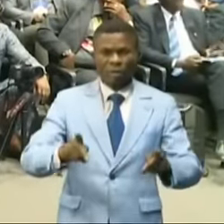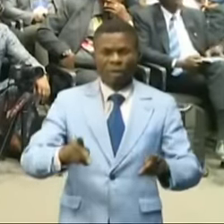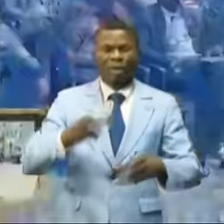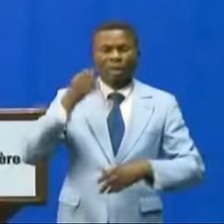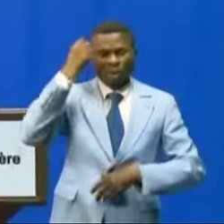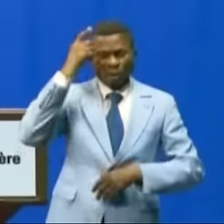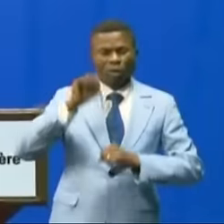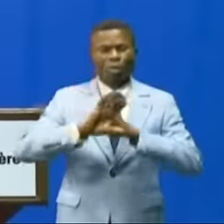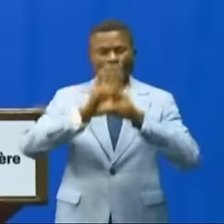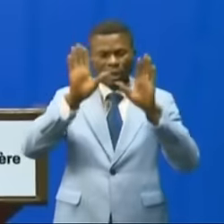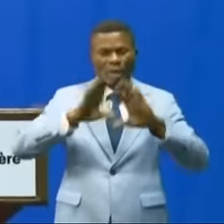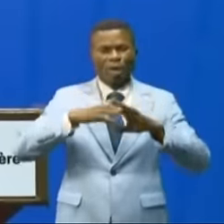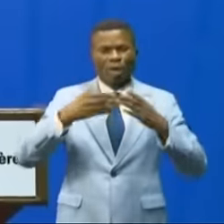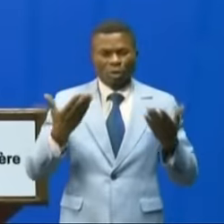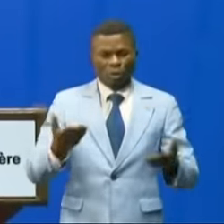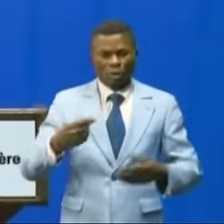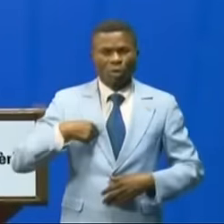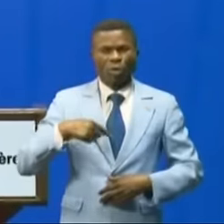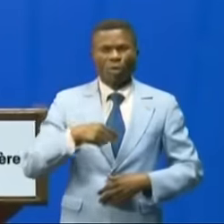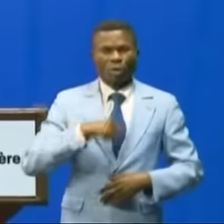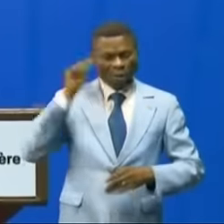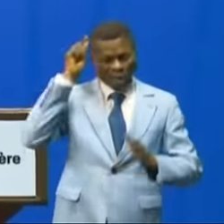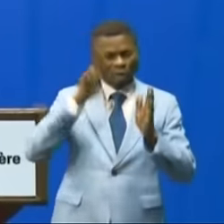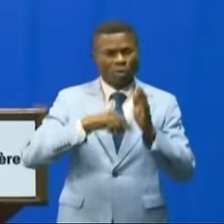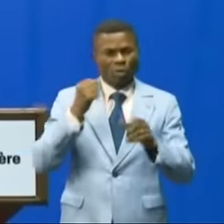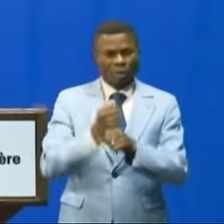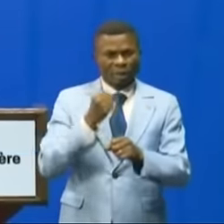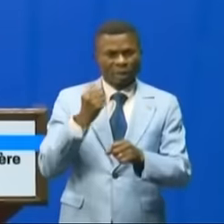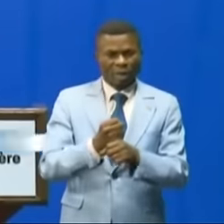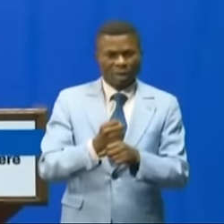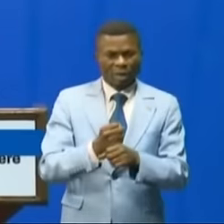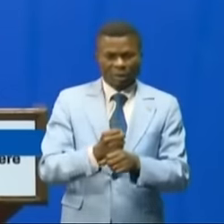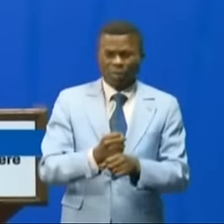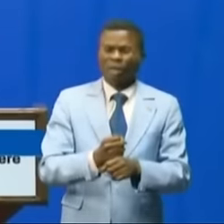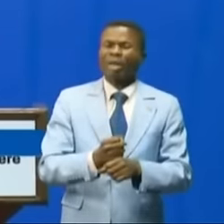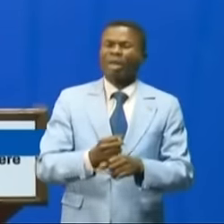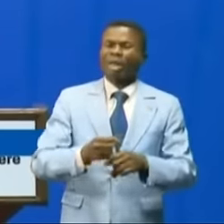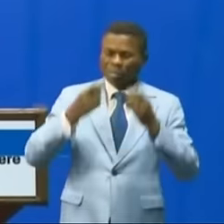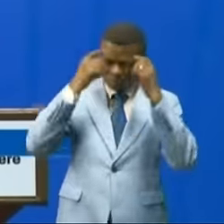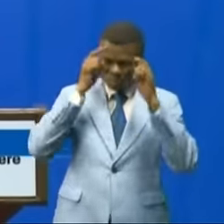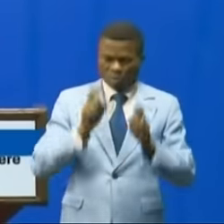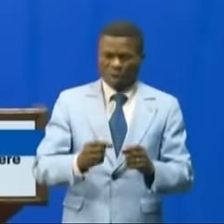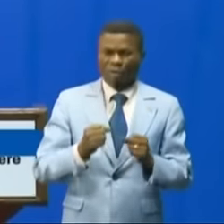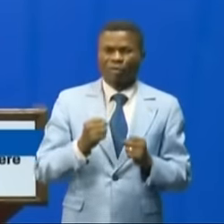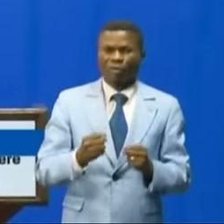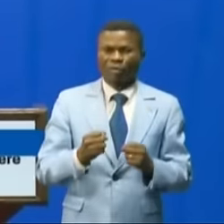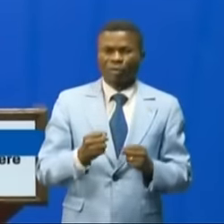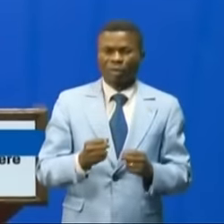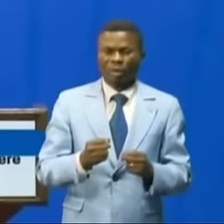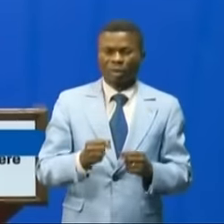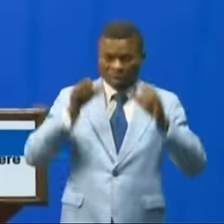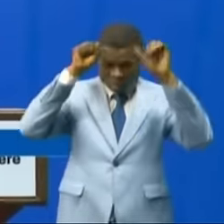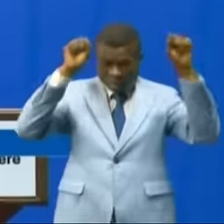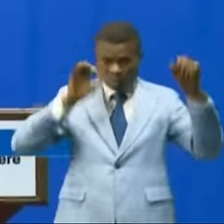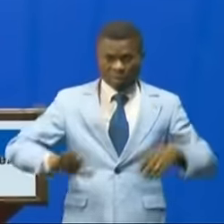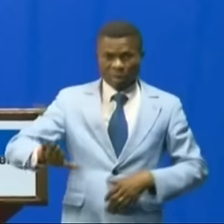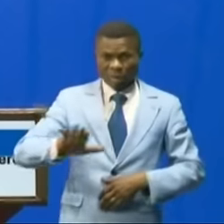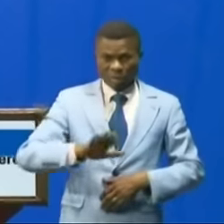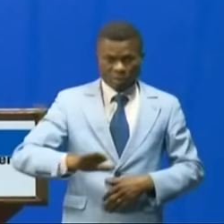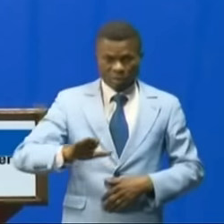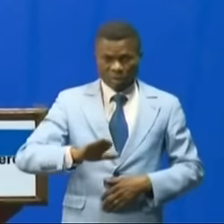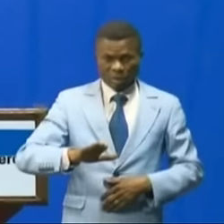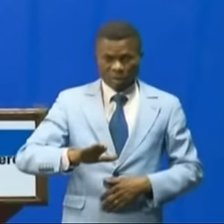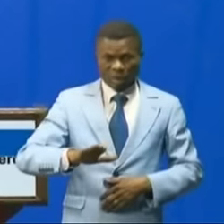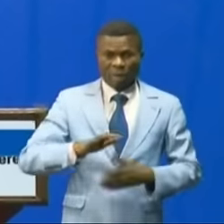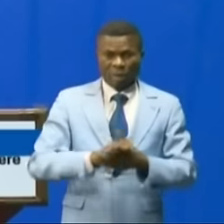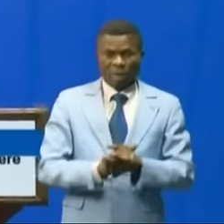comprendre comment le gouvernement travaille à traduire en acte un engagement ferme du président de la République. Je pense